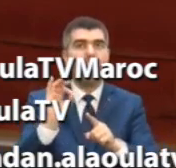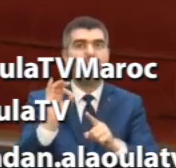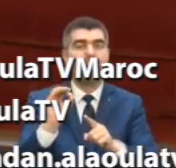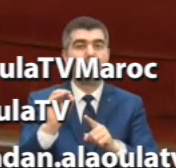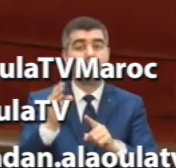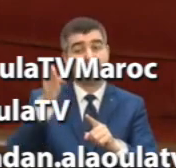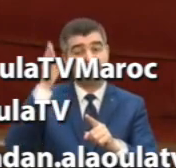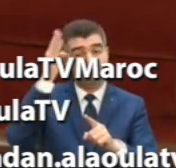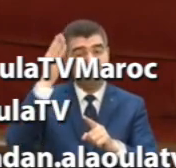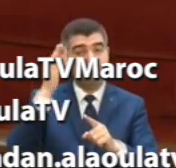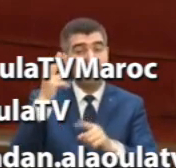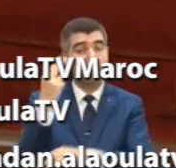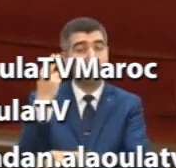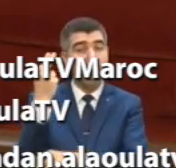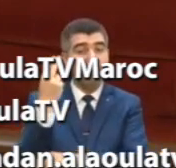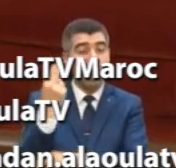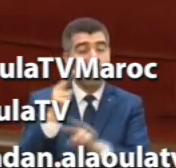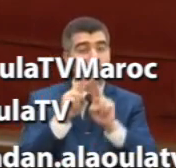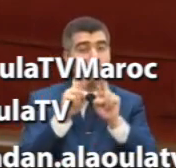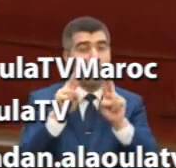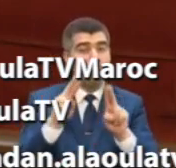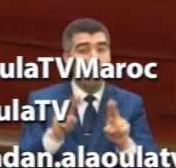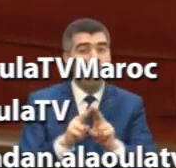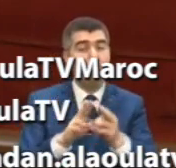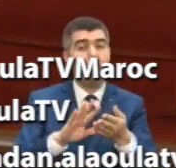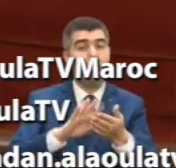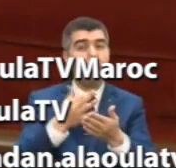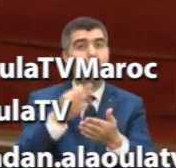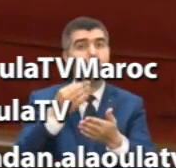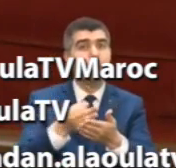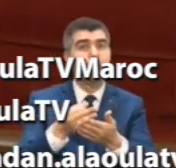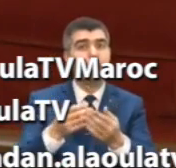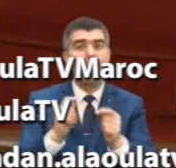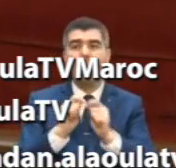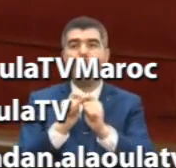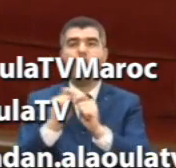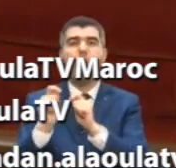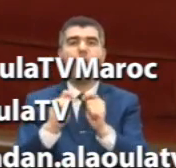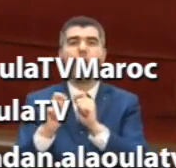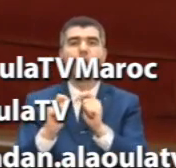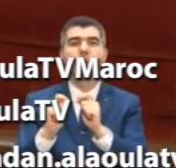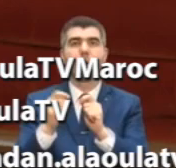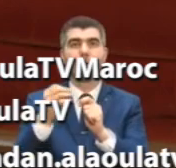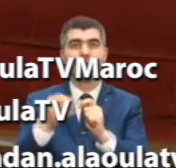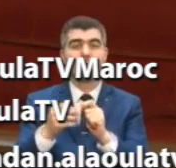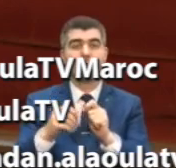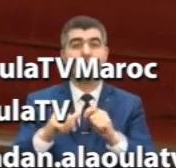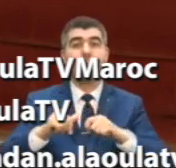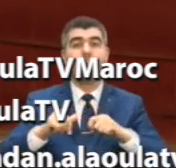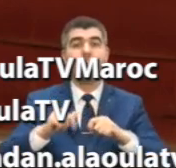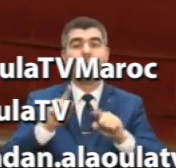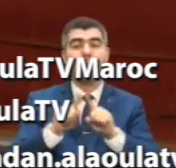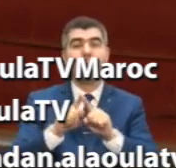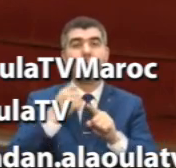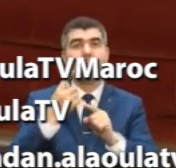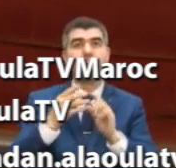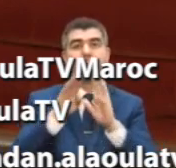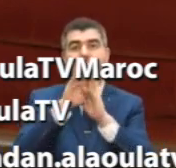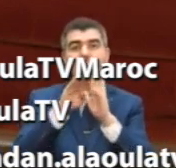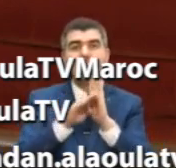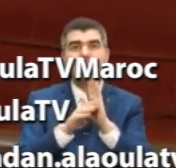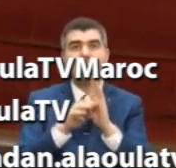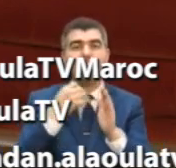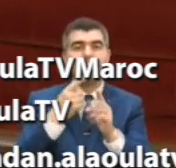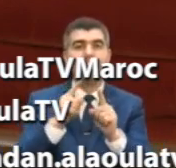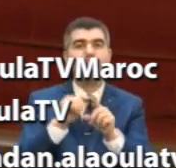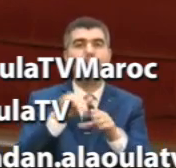علمية أكاديمية إلى غير ذلك. وهنا تتفتح نقاش. احنا كان عندنا في لجنة العدل والتشريع في هذه الغرفة ولا حتى في